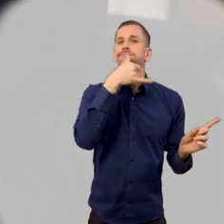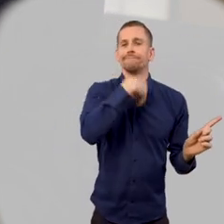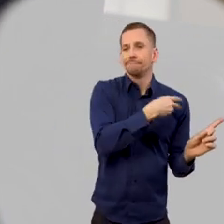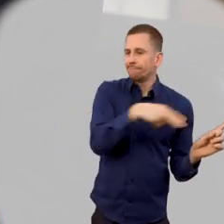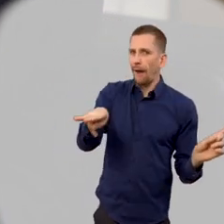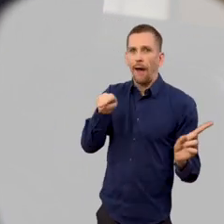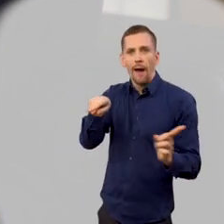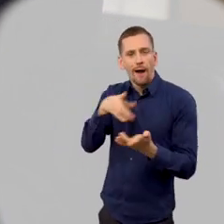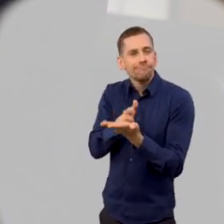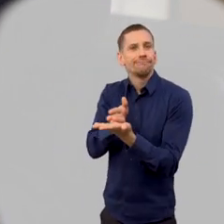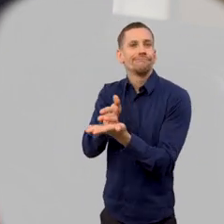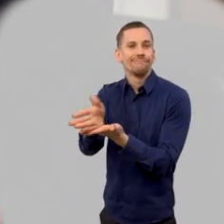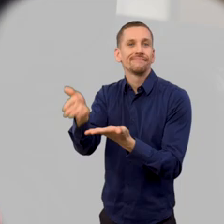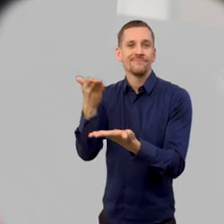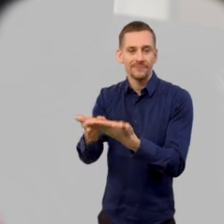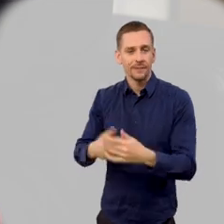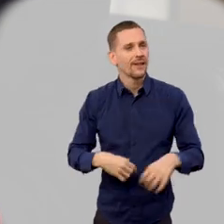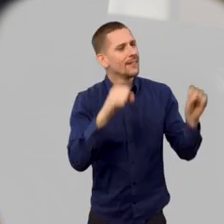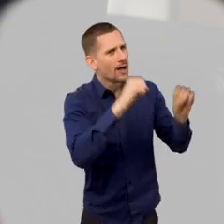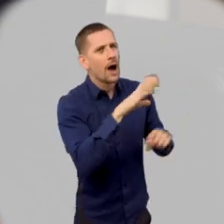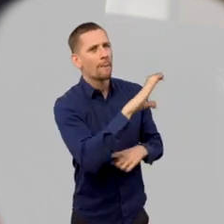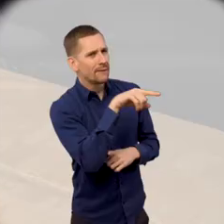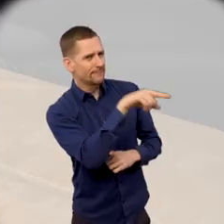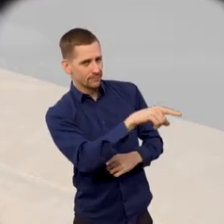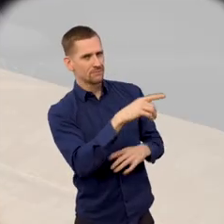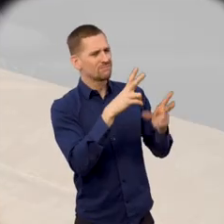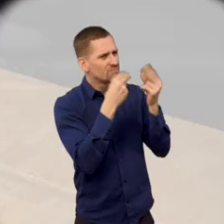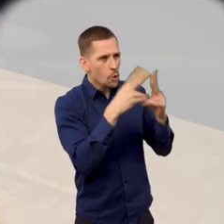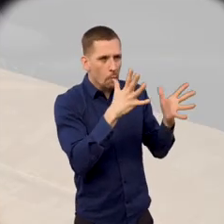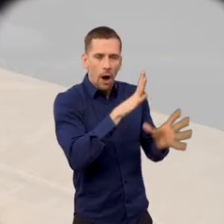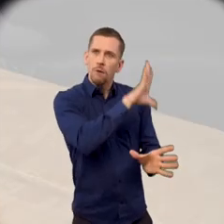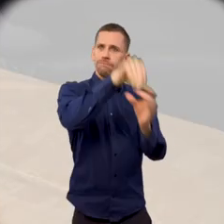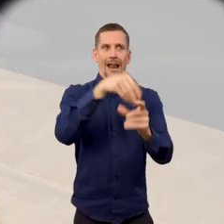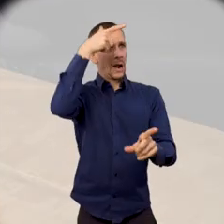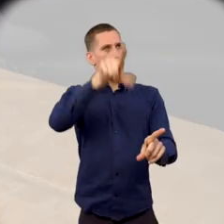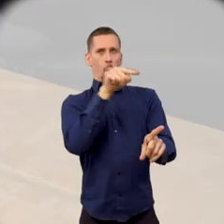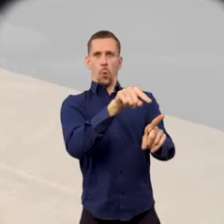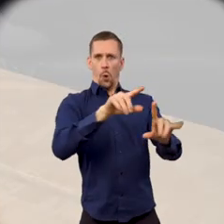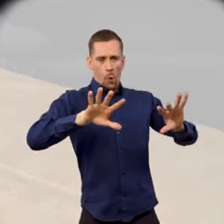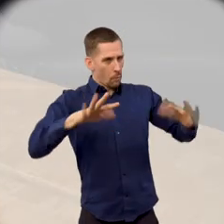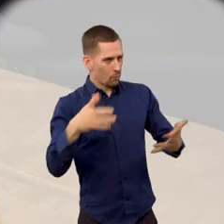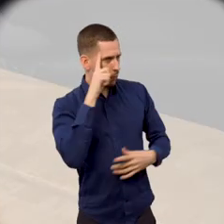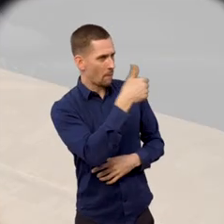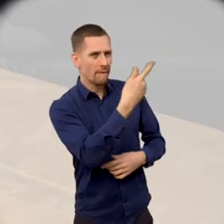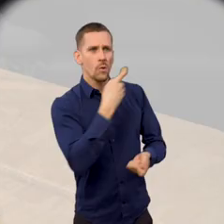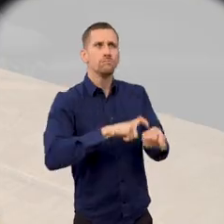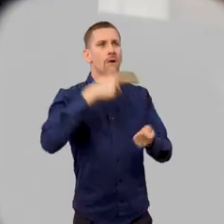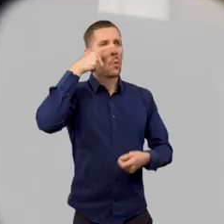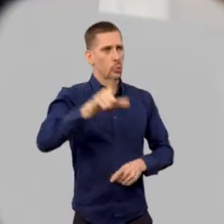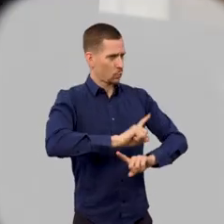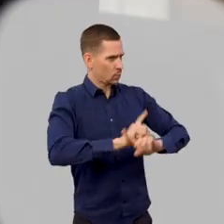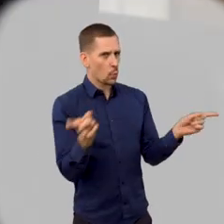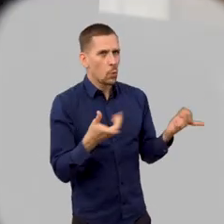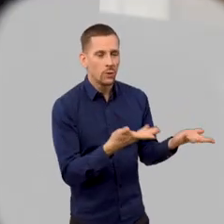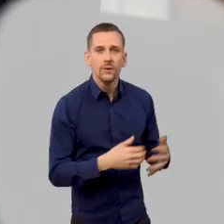j'étais partie dans la culture et le commerce. D'accord. Donc, Camille, on continue pour savoir ce qui t'a... poussé à venir à Lyon, parce que tu n'étais pas